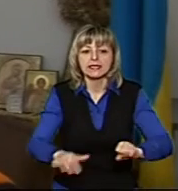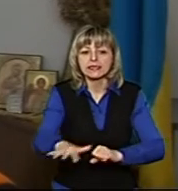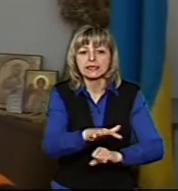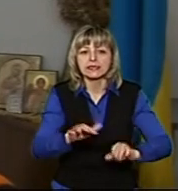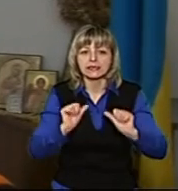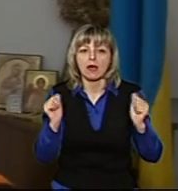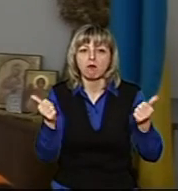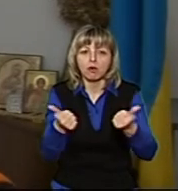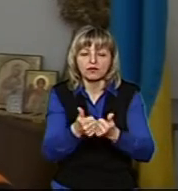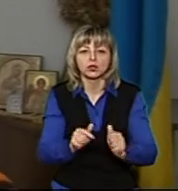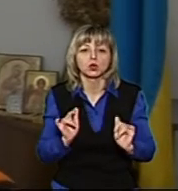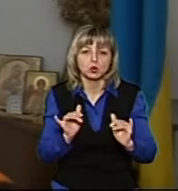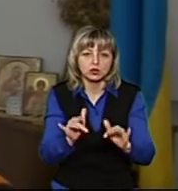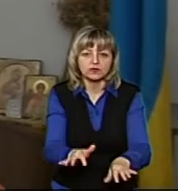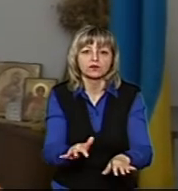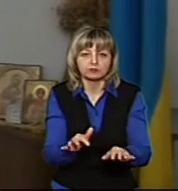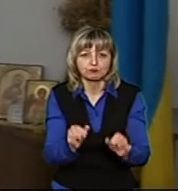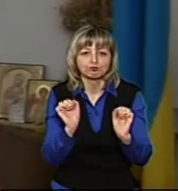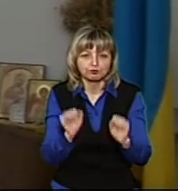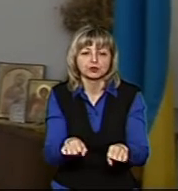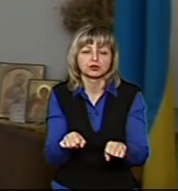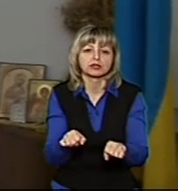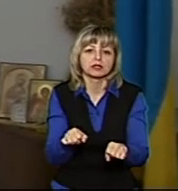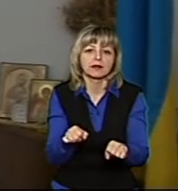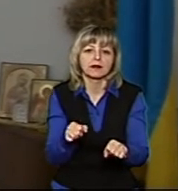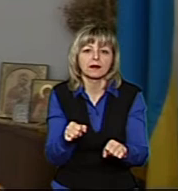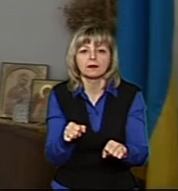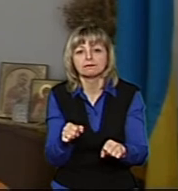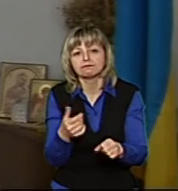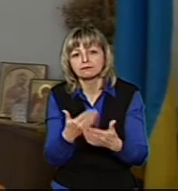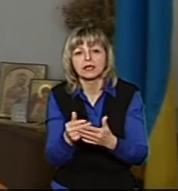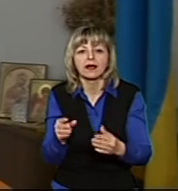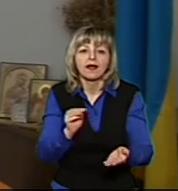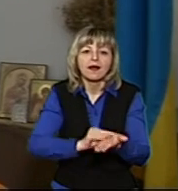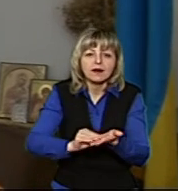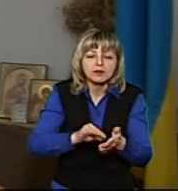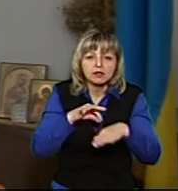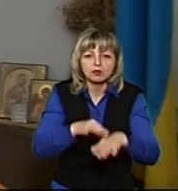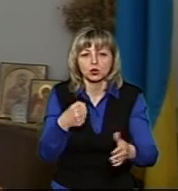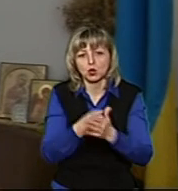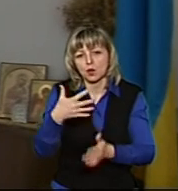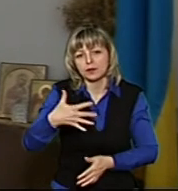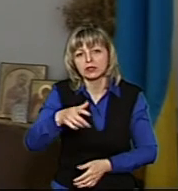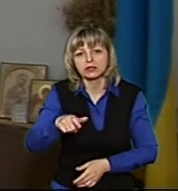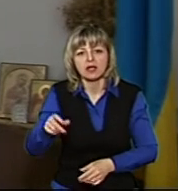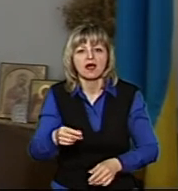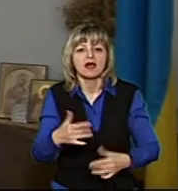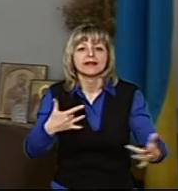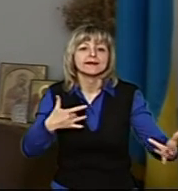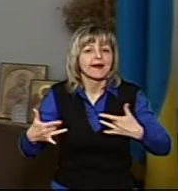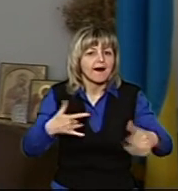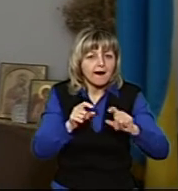Дозволено проведення репетицій до 50 осіб. На сьогодні театр,